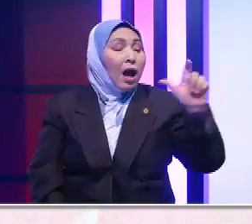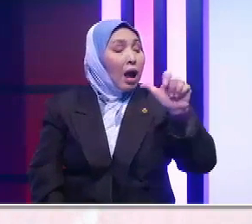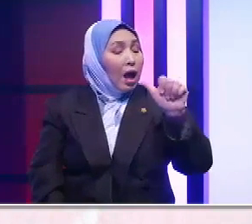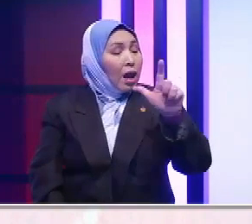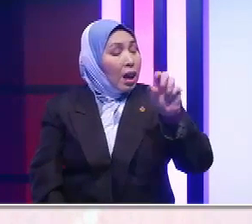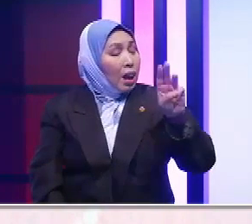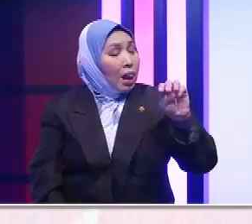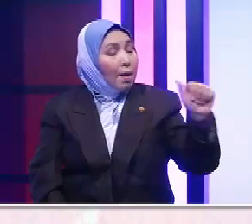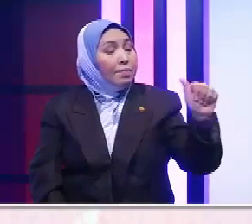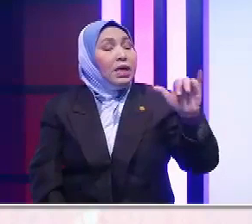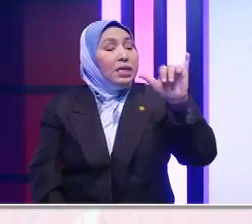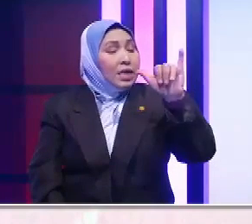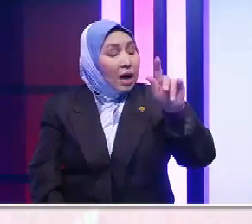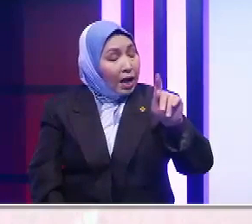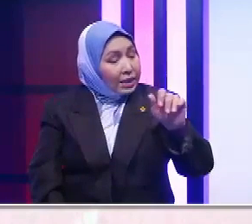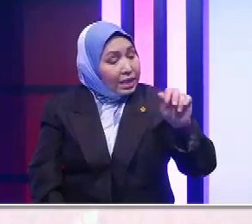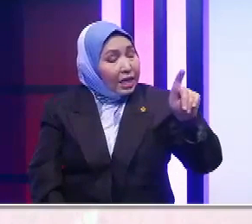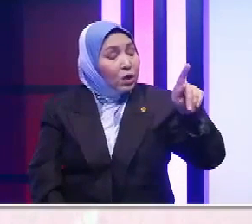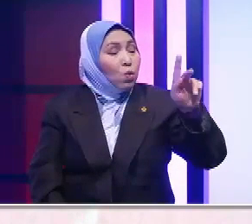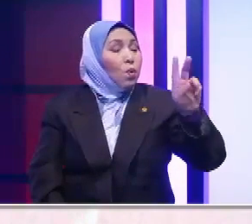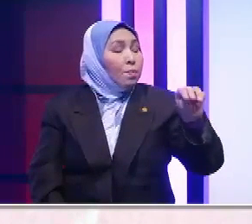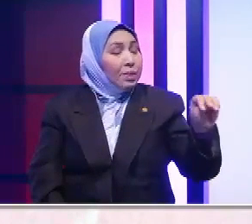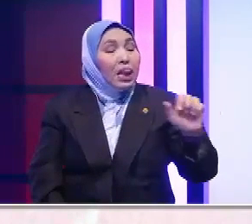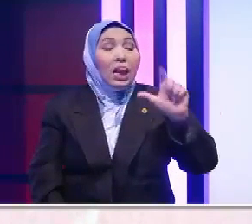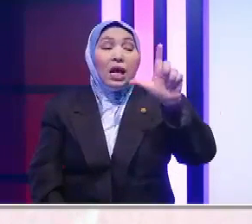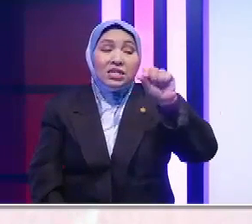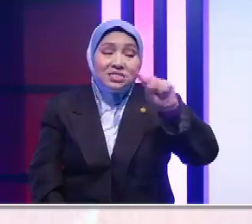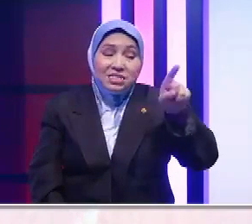alam ya'tikum